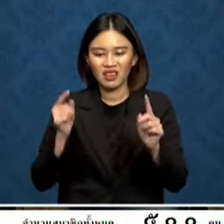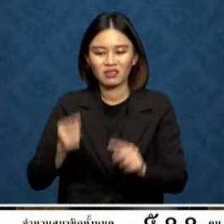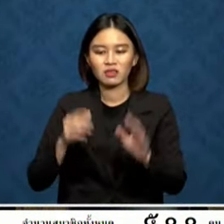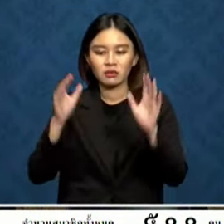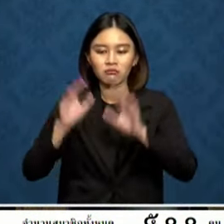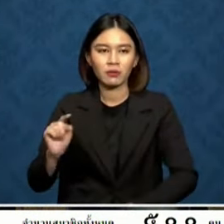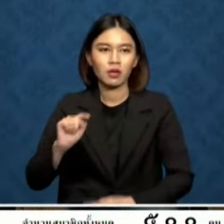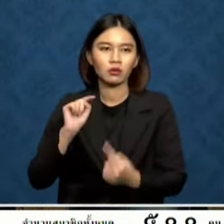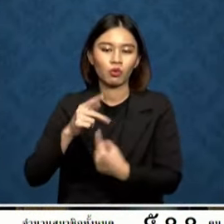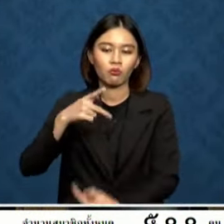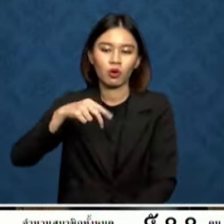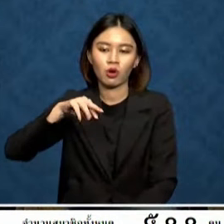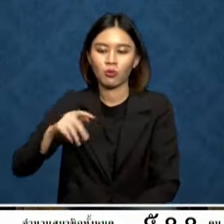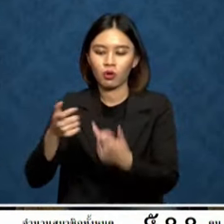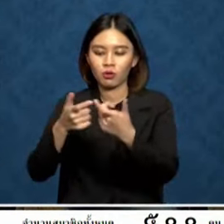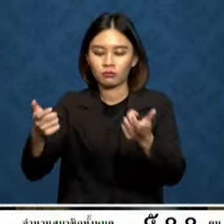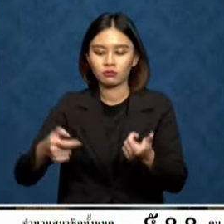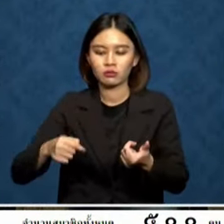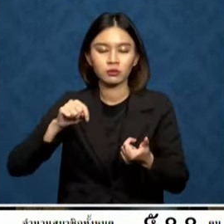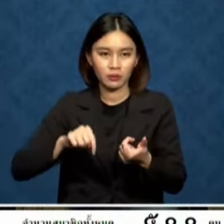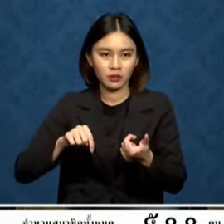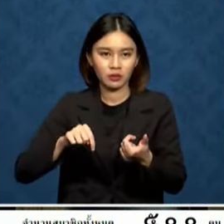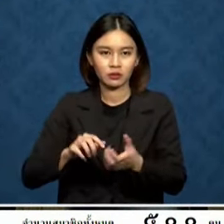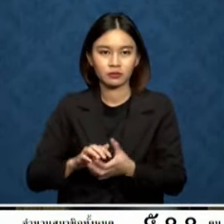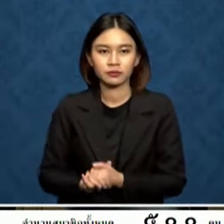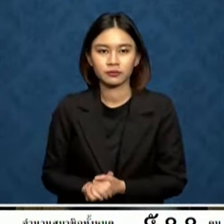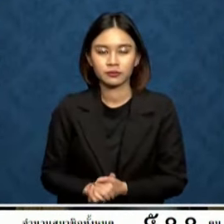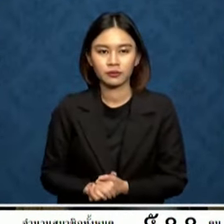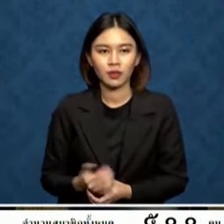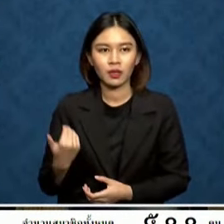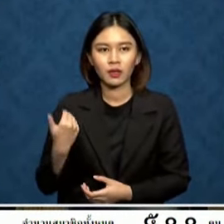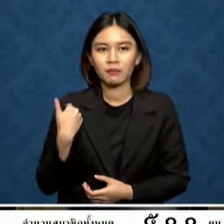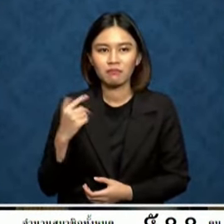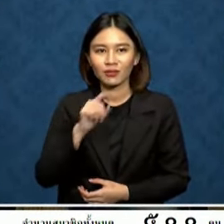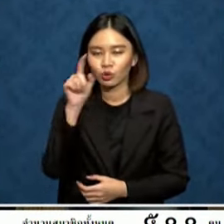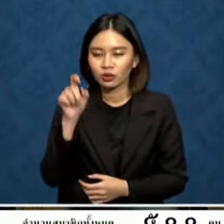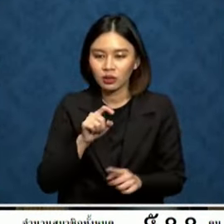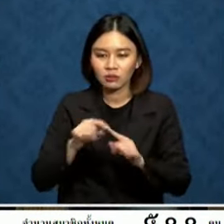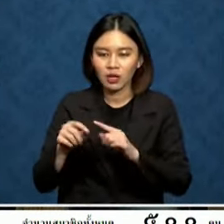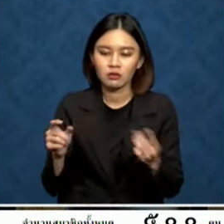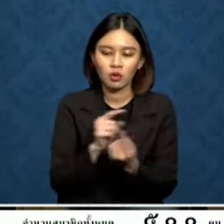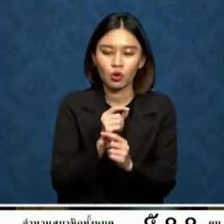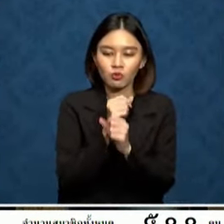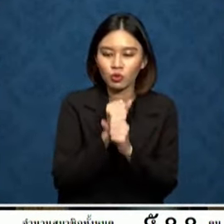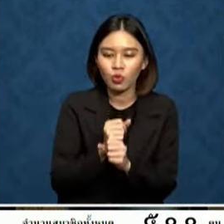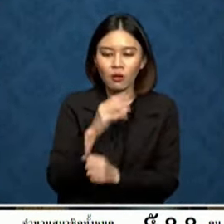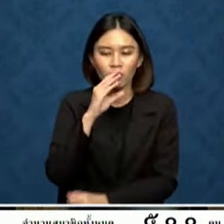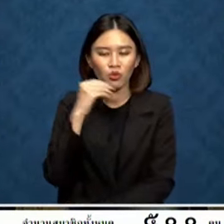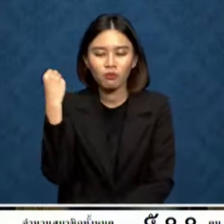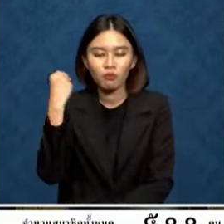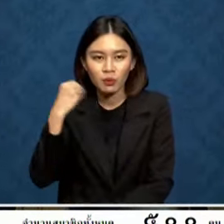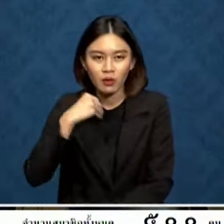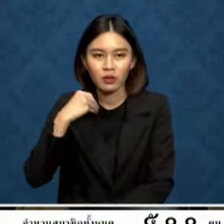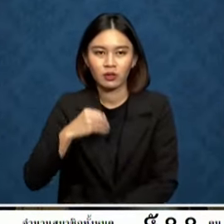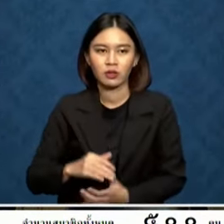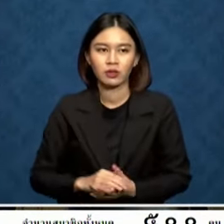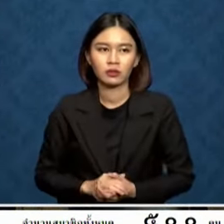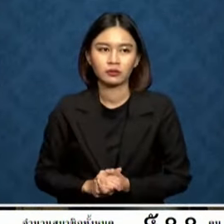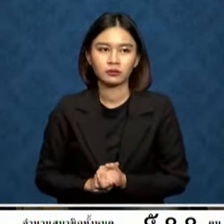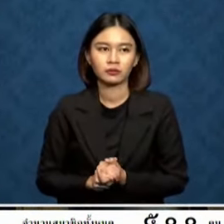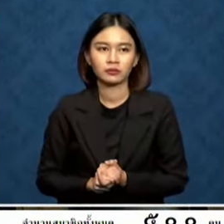ในพรบโง่มานฉบับนี้ยังมีโจอีกเยอะครับสังคมสูงวัยพูดกันเยอะ